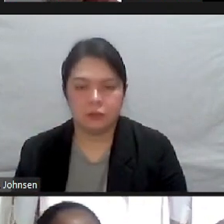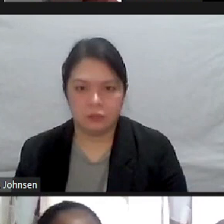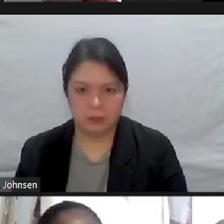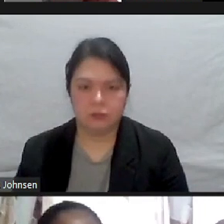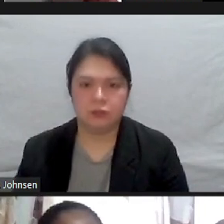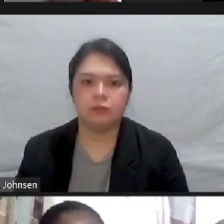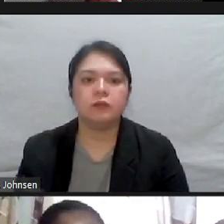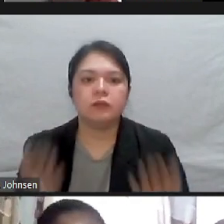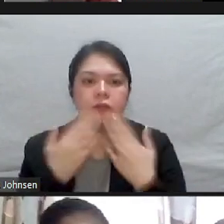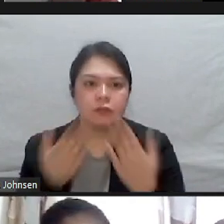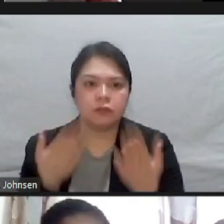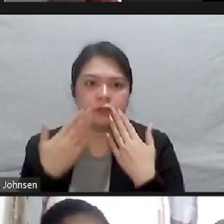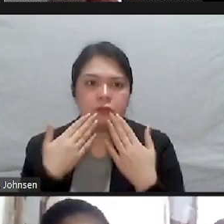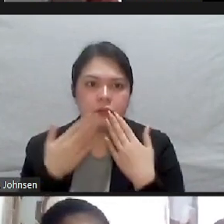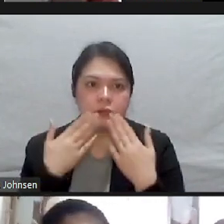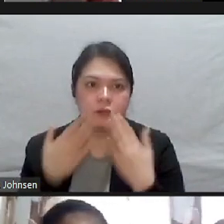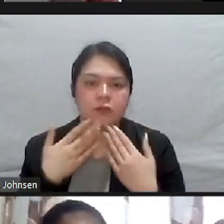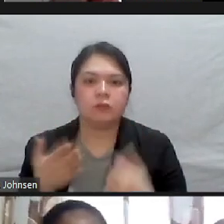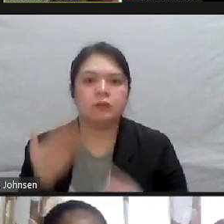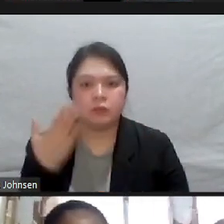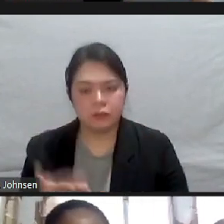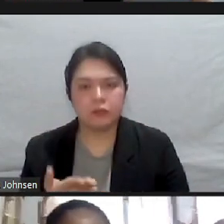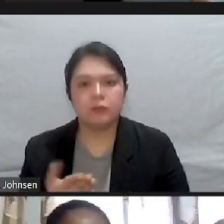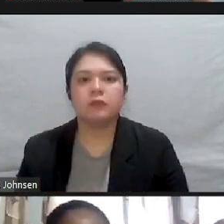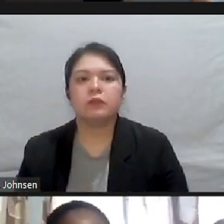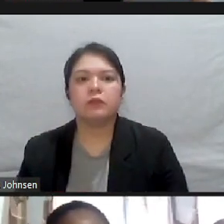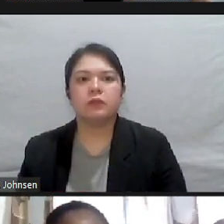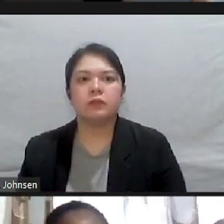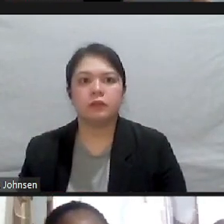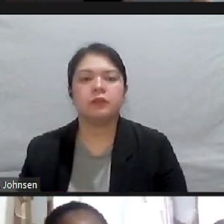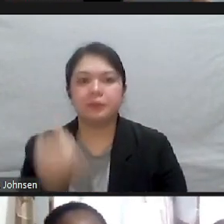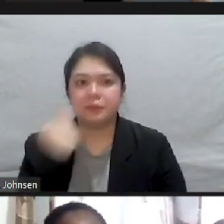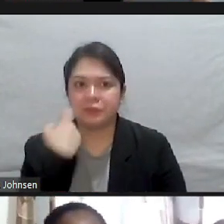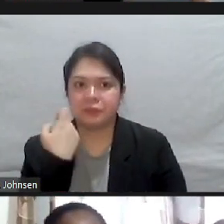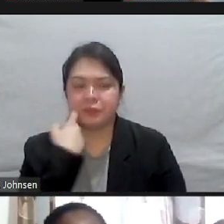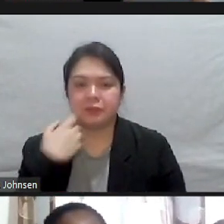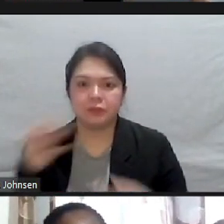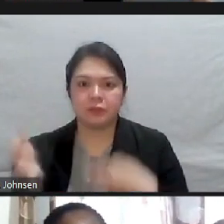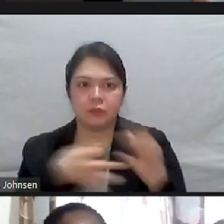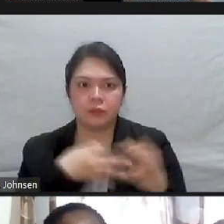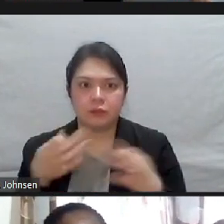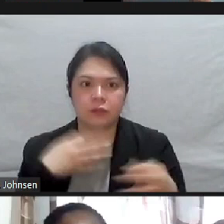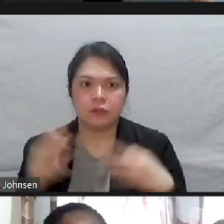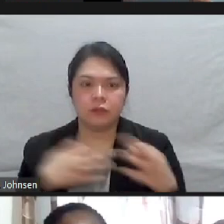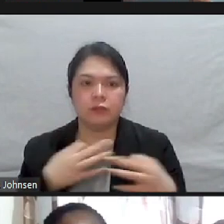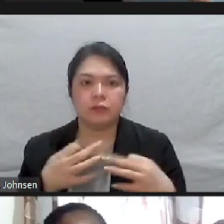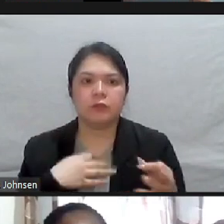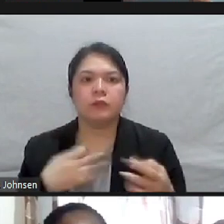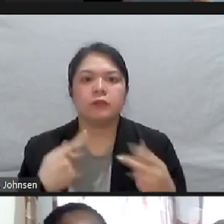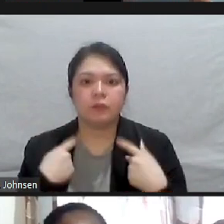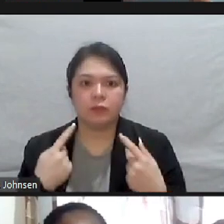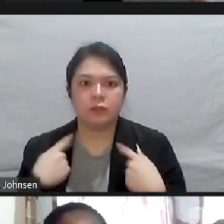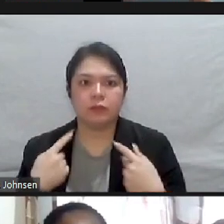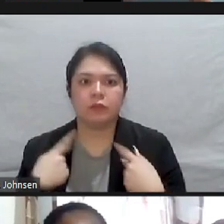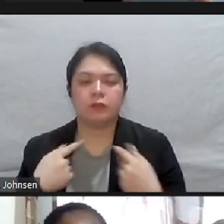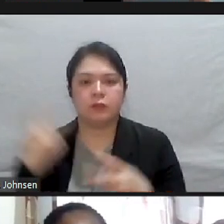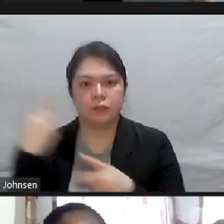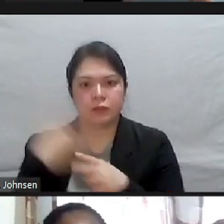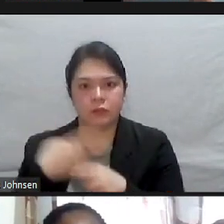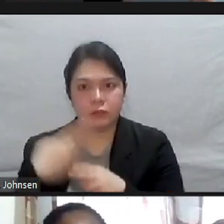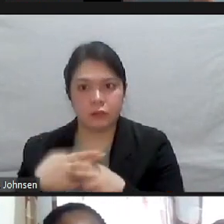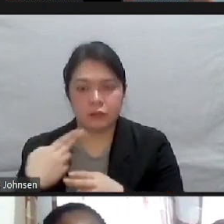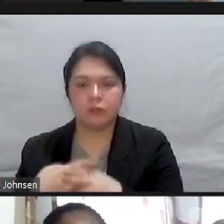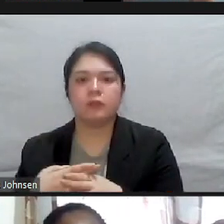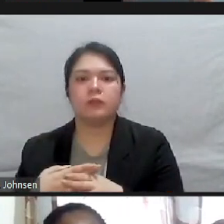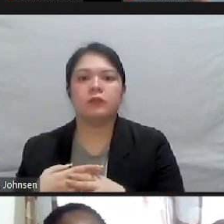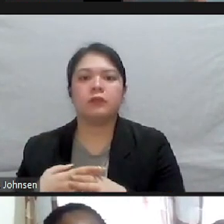po, Ma'am Flora, no? Kanina nabanggit na ni Ma'am Ched yung ilang mga pangalan, no, ng mga senador